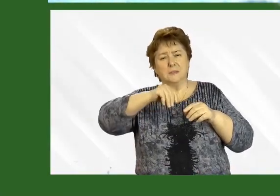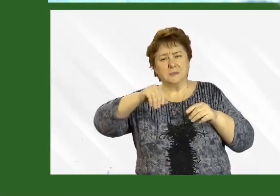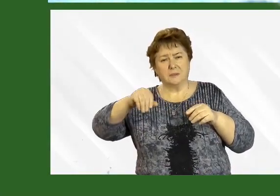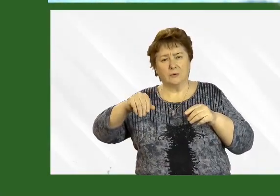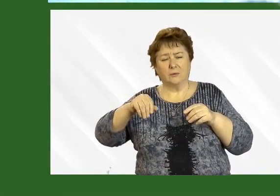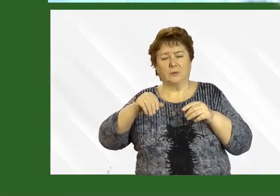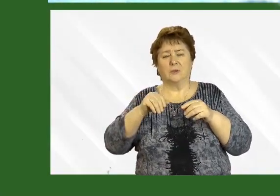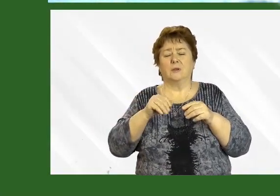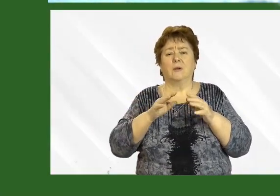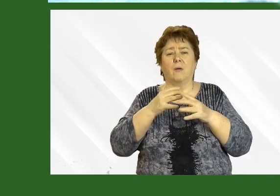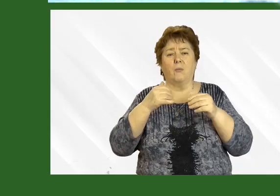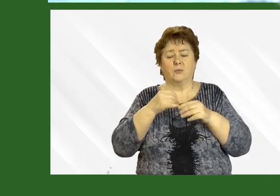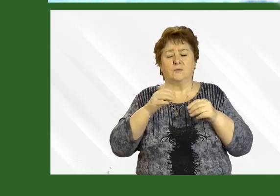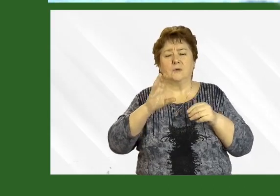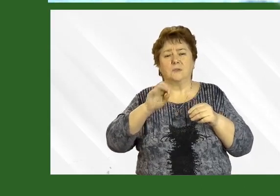солянки